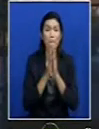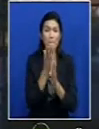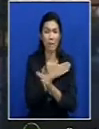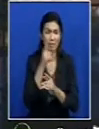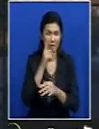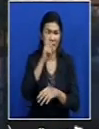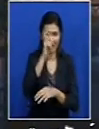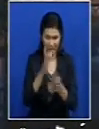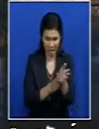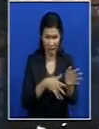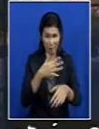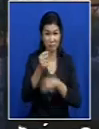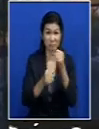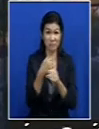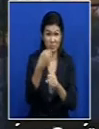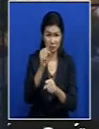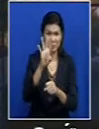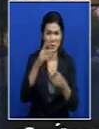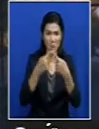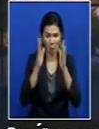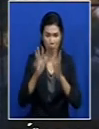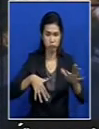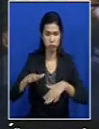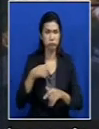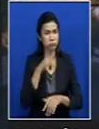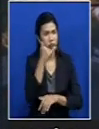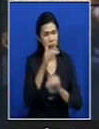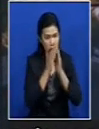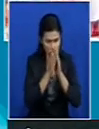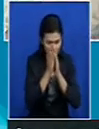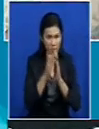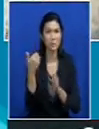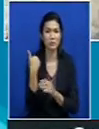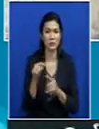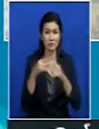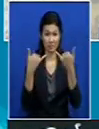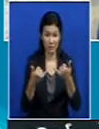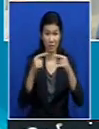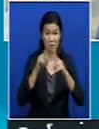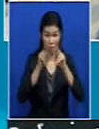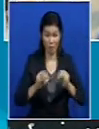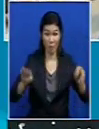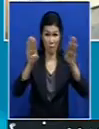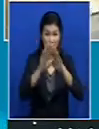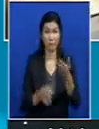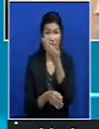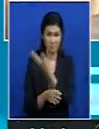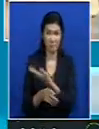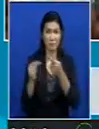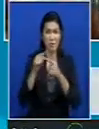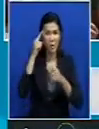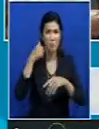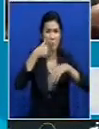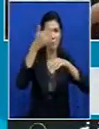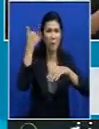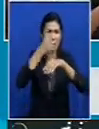14ปีแล้วนะคะแต่ว่าความศรัทธายังคงมีอยู่ไม่เสื่อมคลายค่ะโดยเฉพาะวันนี้ที่วัดบางพระที่จังหวัดนครปฐมนะคะก็มีศิษยานุศิษย์หล